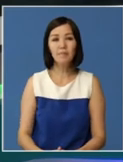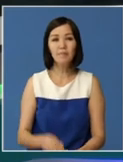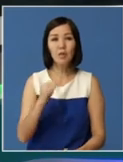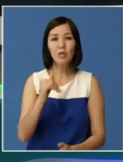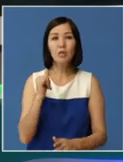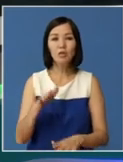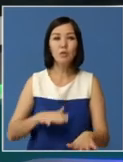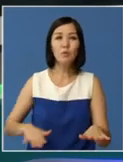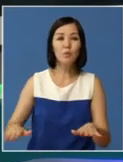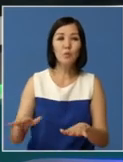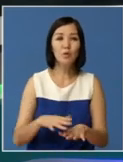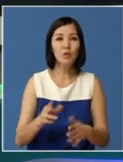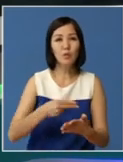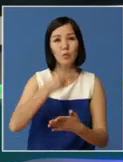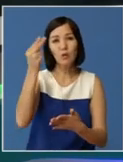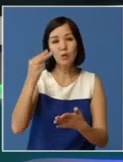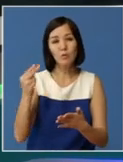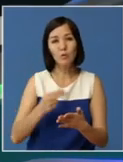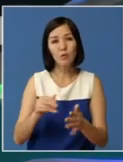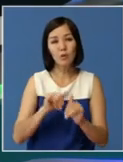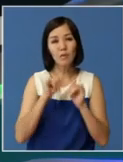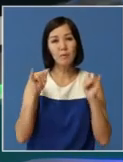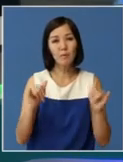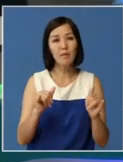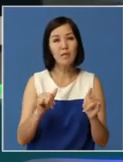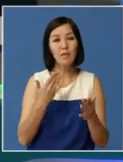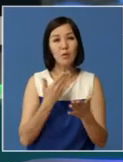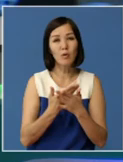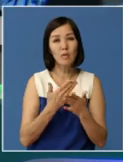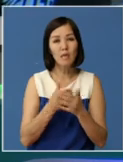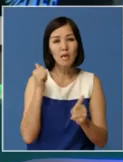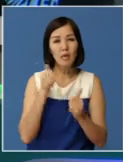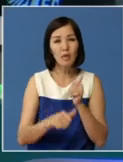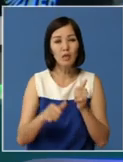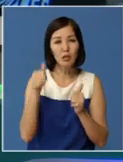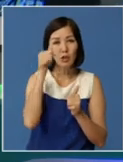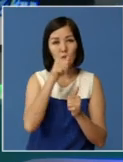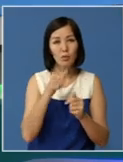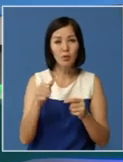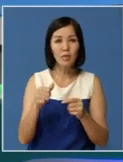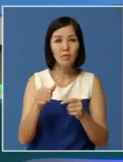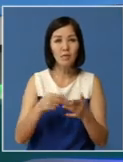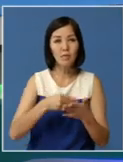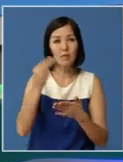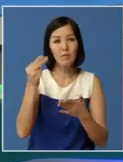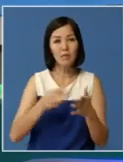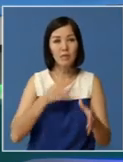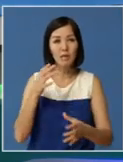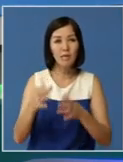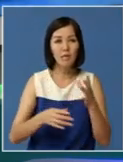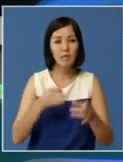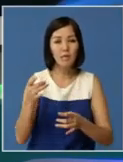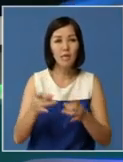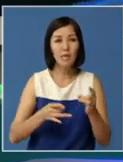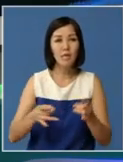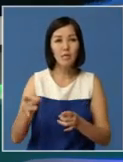Жетісу өңірінде көркем сурет өнері қарқынды дамып келеді. Оған куә жыл сайын аймақтың кәсіпқой қылғалам шеберлері халықаралық